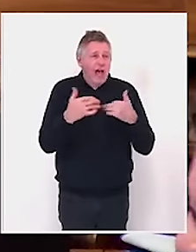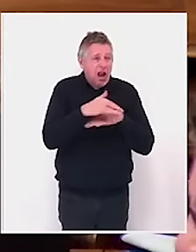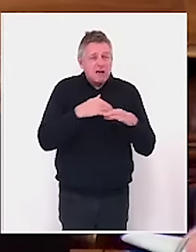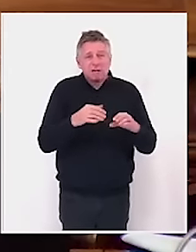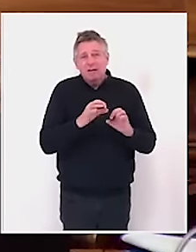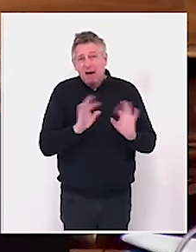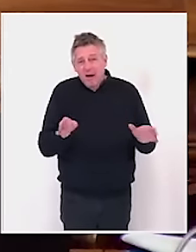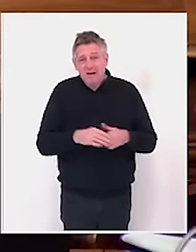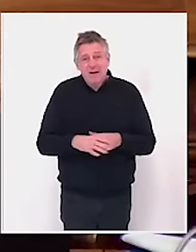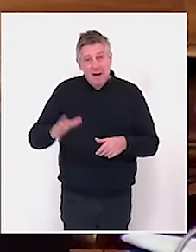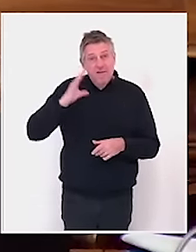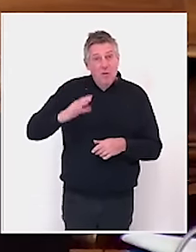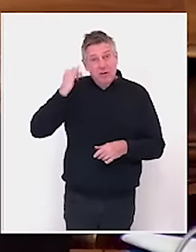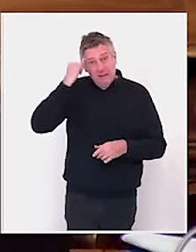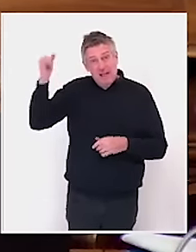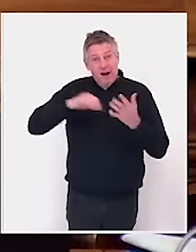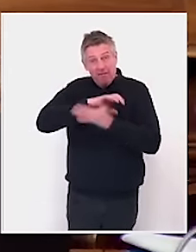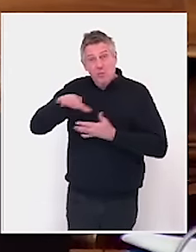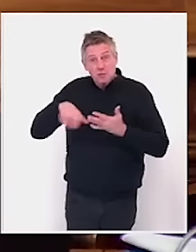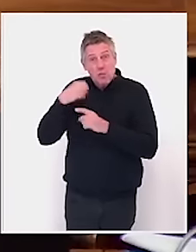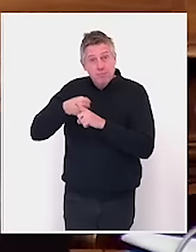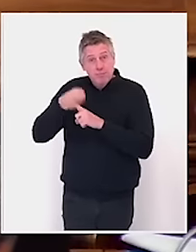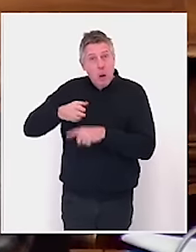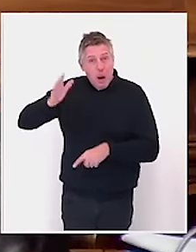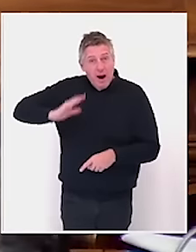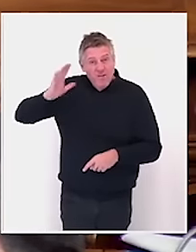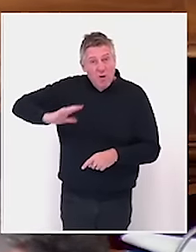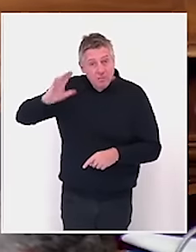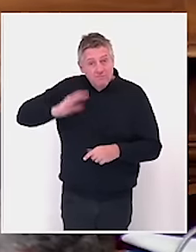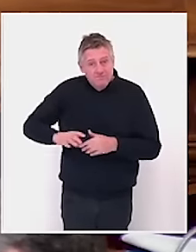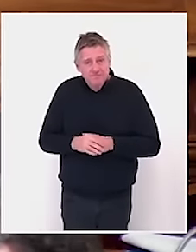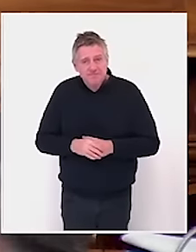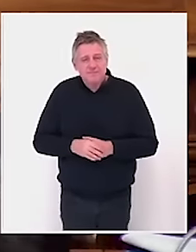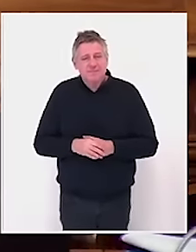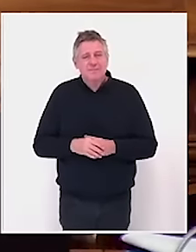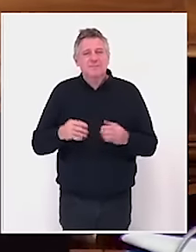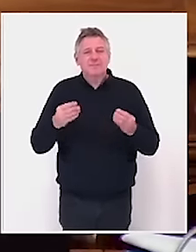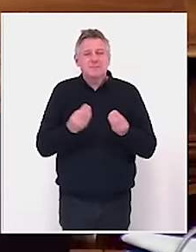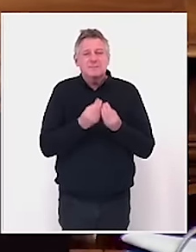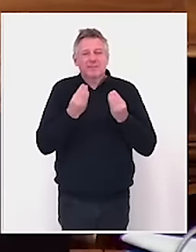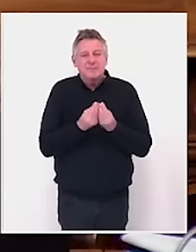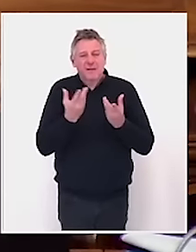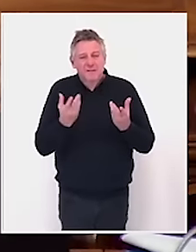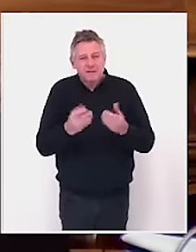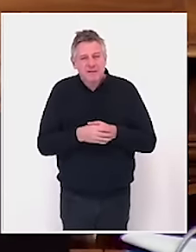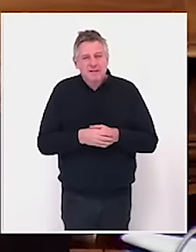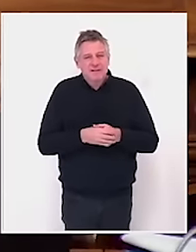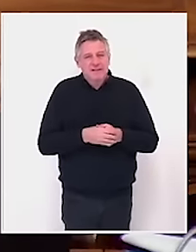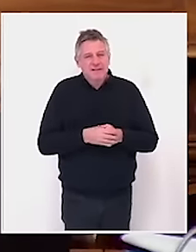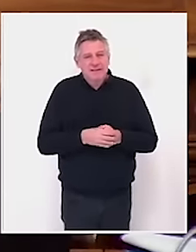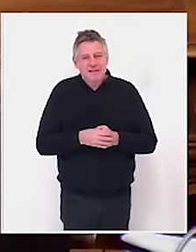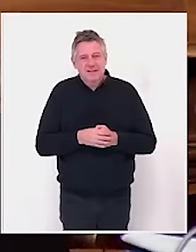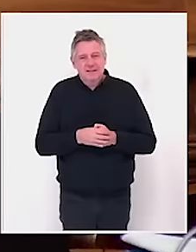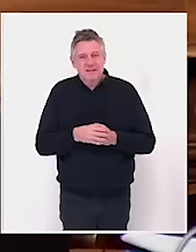c'était des idées révolutionnaires. Malheureusement, mais bon, ça montre une petite ignorance d'une partie